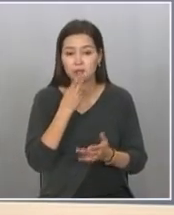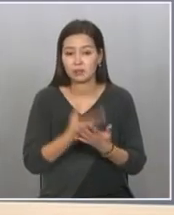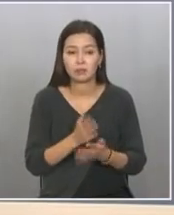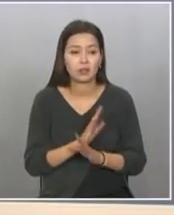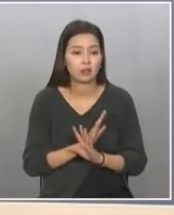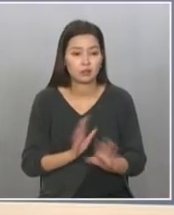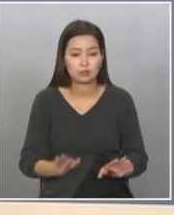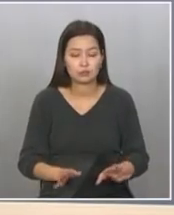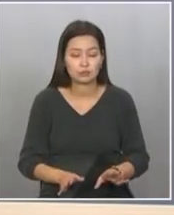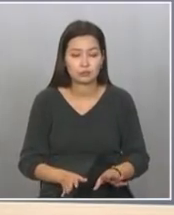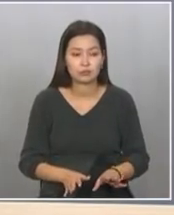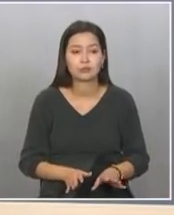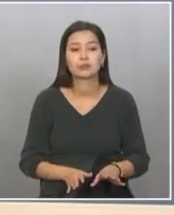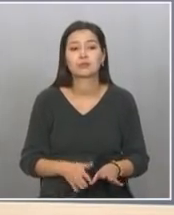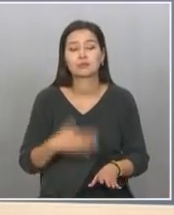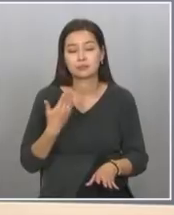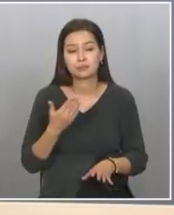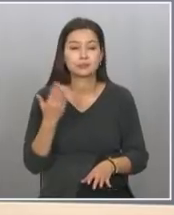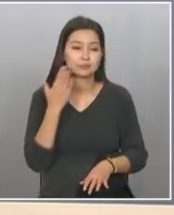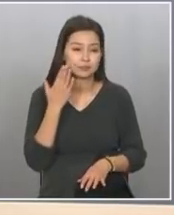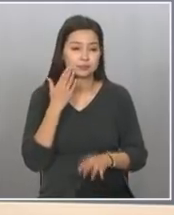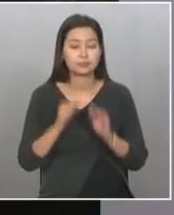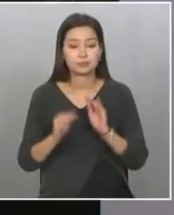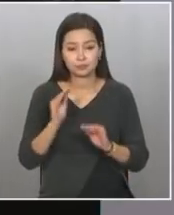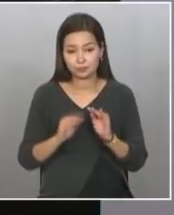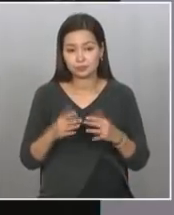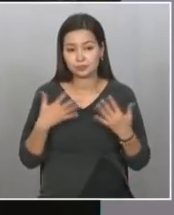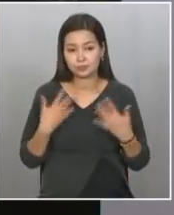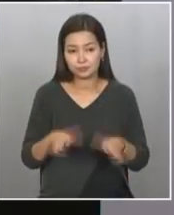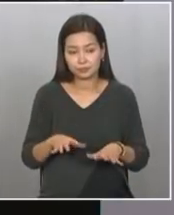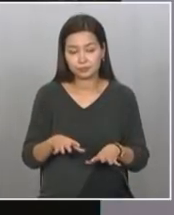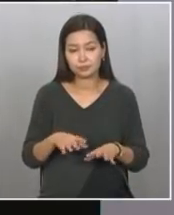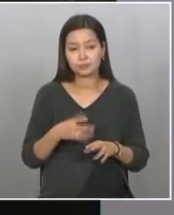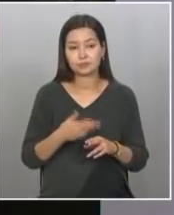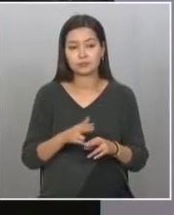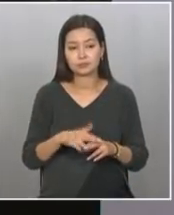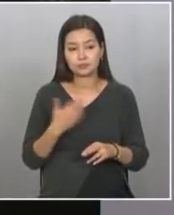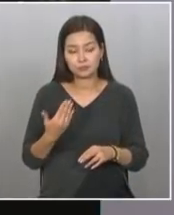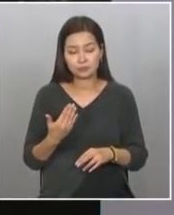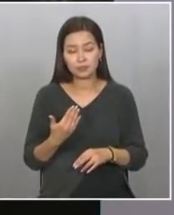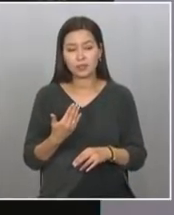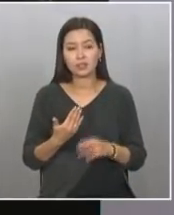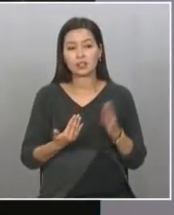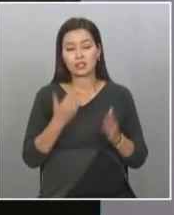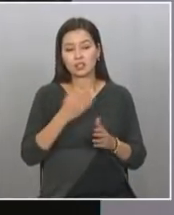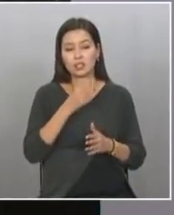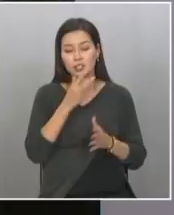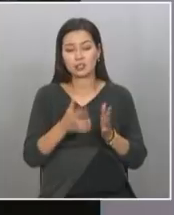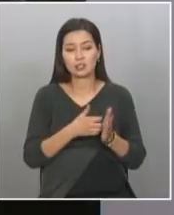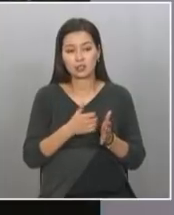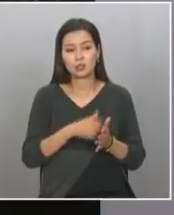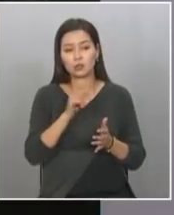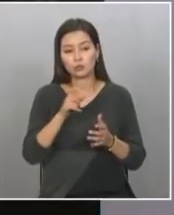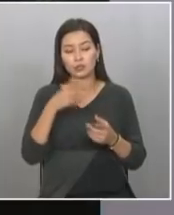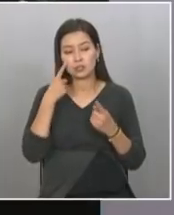покажут. Совпали ли наши предположения? Так как у солнечных часов был недостаток, люди